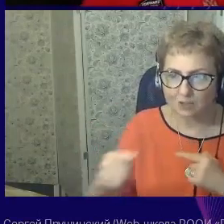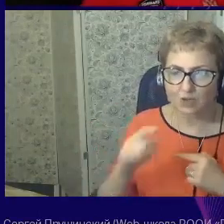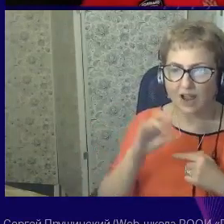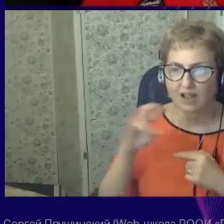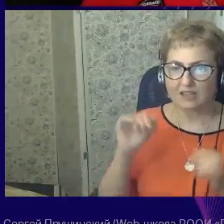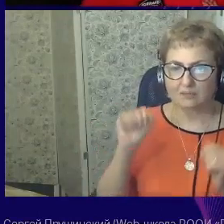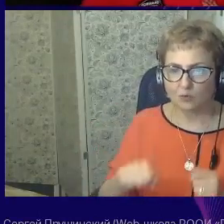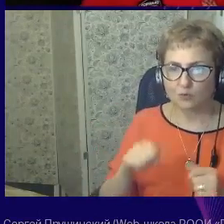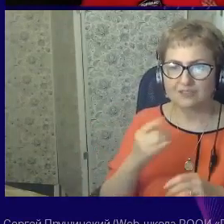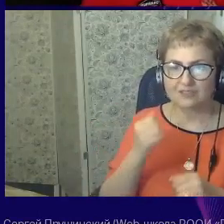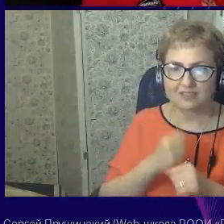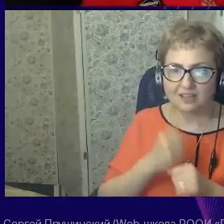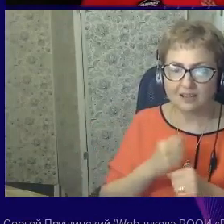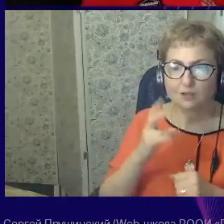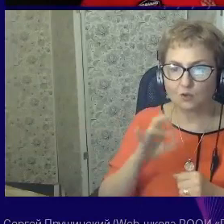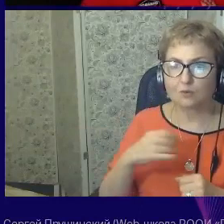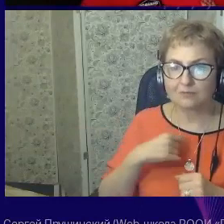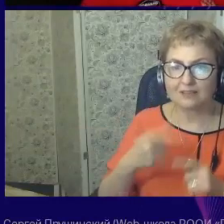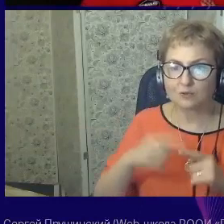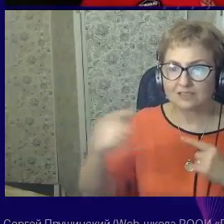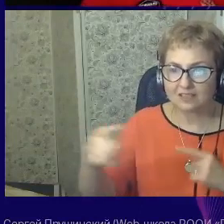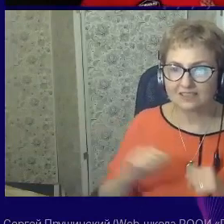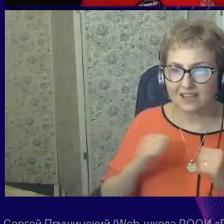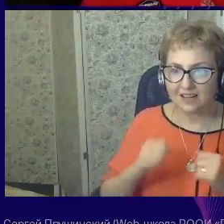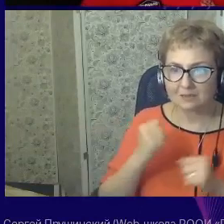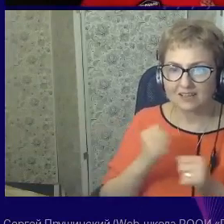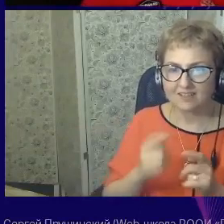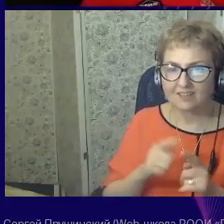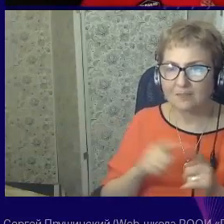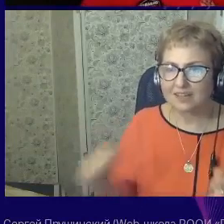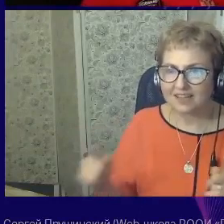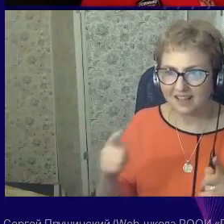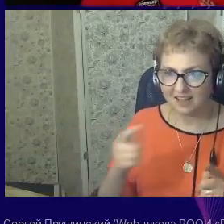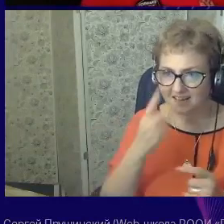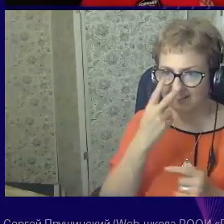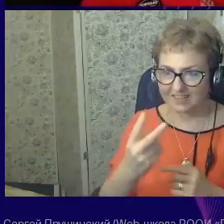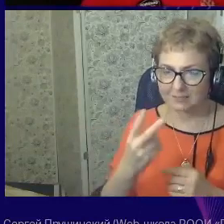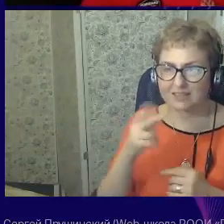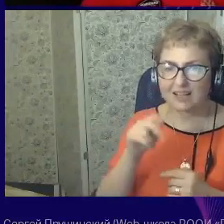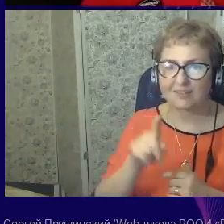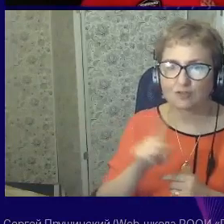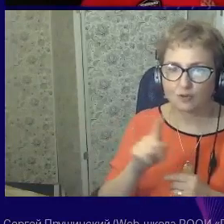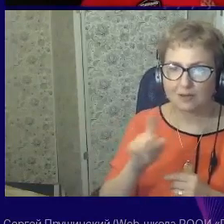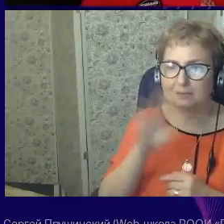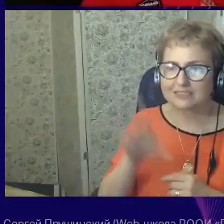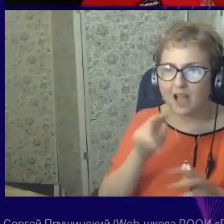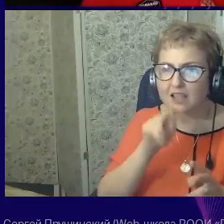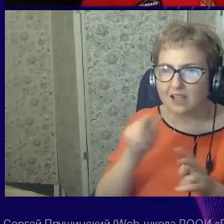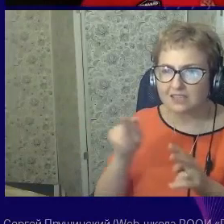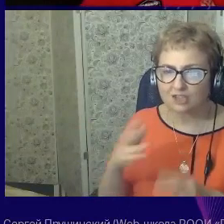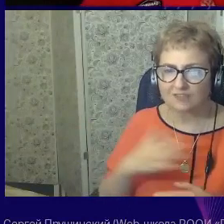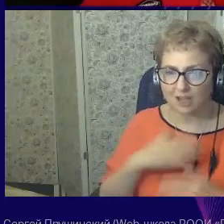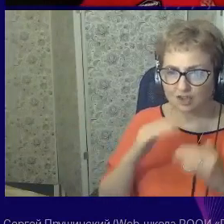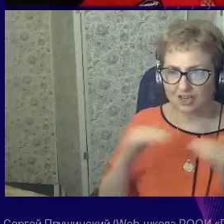они это могут сделать, но, тем не менее, мы дистанции стараемся сделать в пределах видимости для того, чтобы постоянно отслеживать